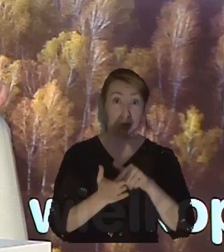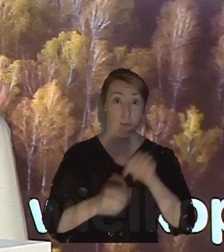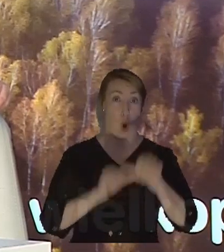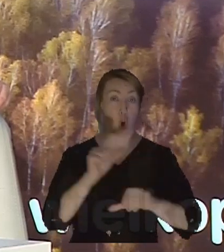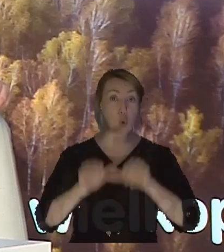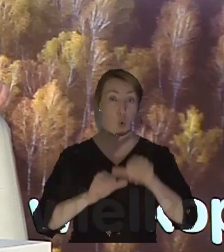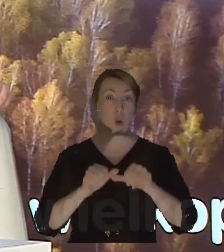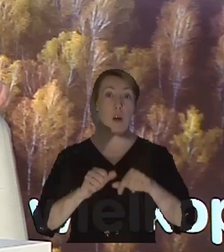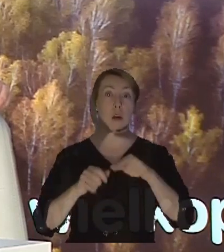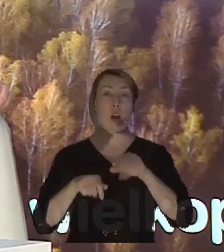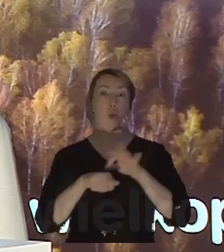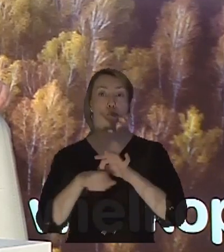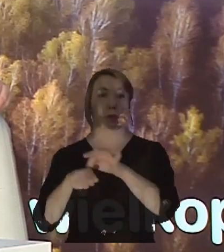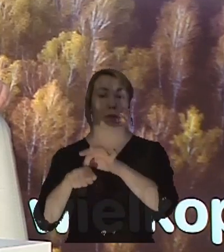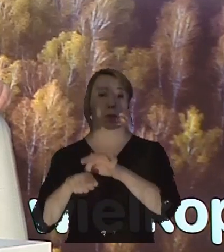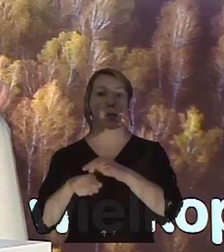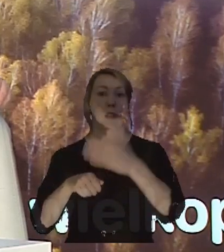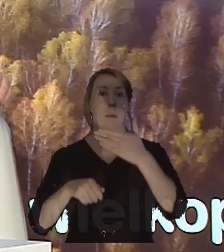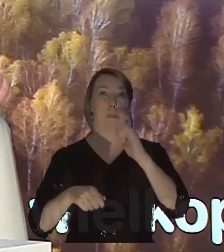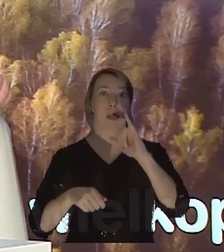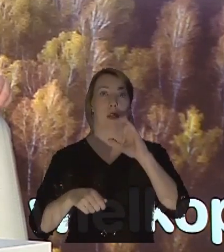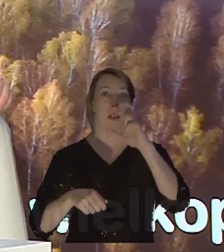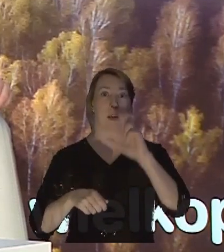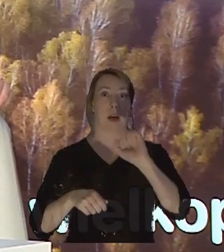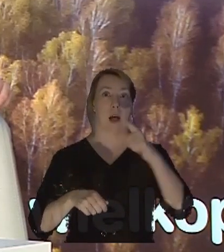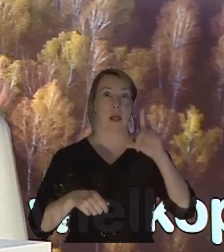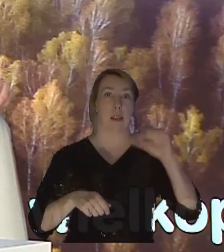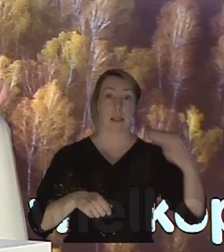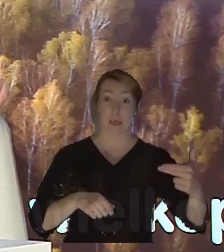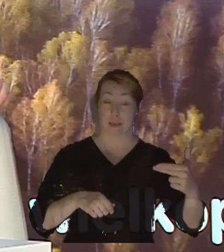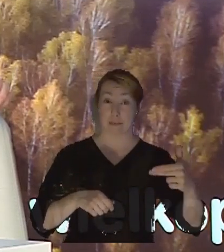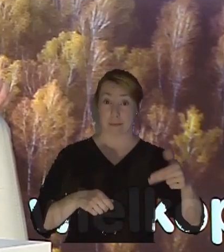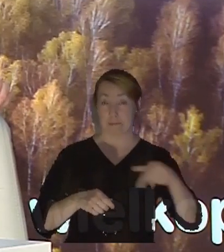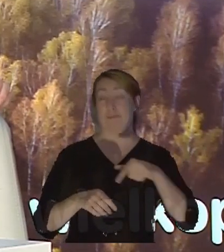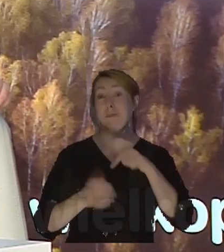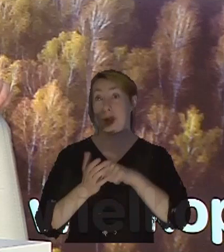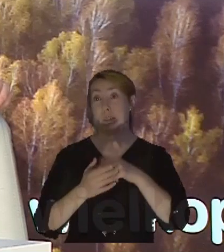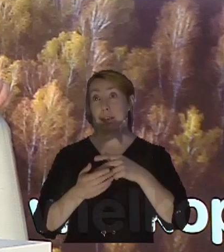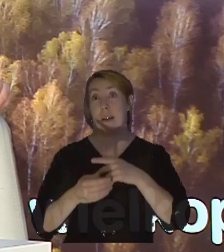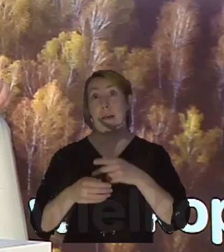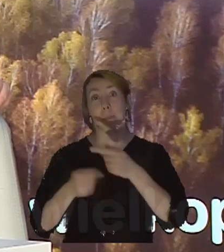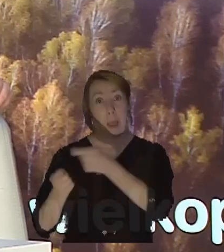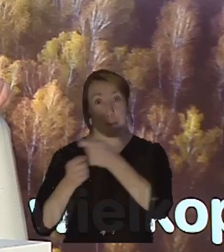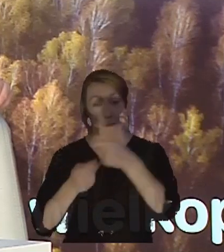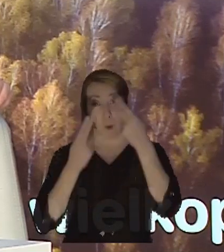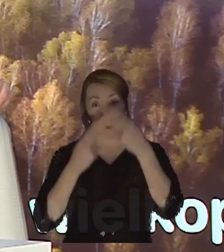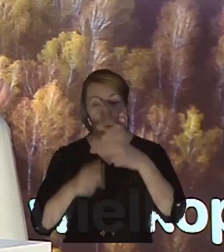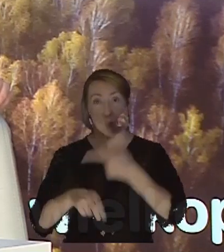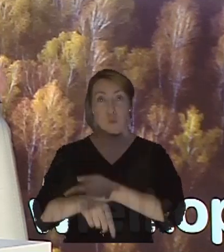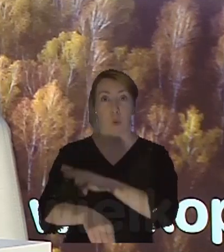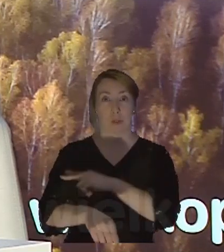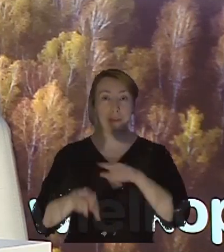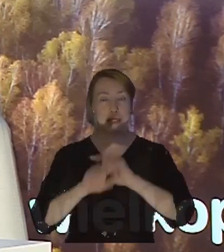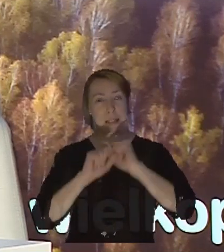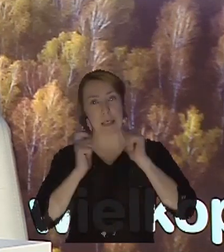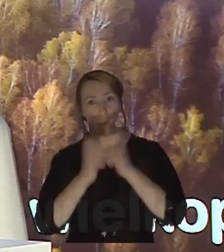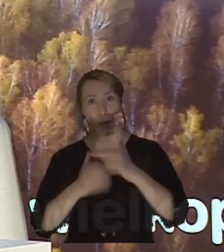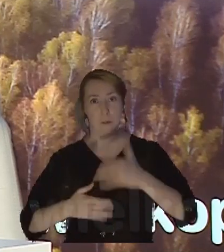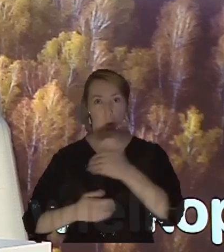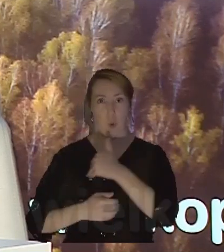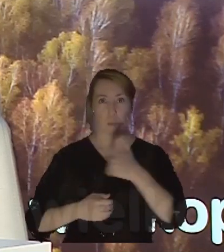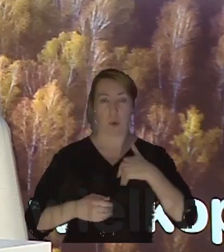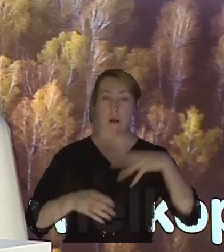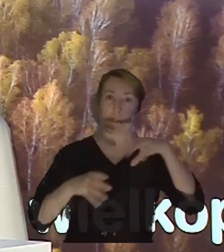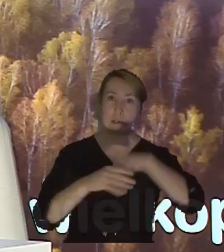w przewodnik Michelin. Zachęcamy Państwa do odwiedzenia i Poznania, i całej Wielkopolski w ramach